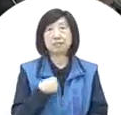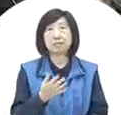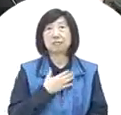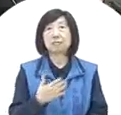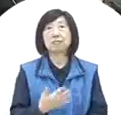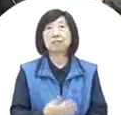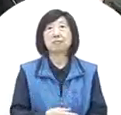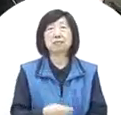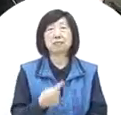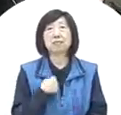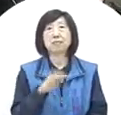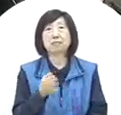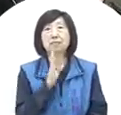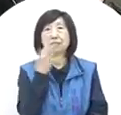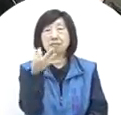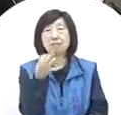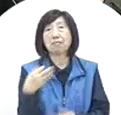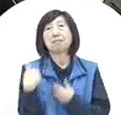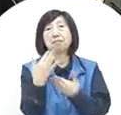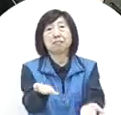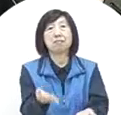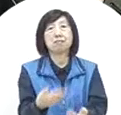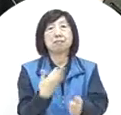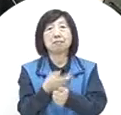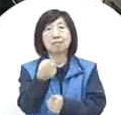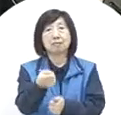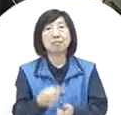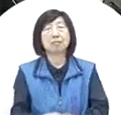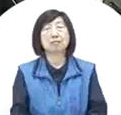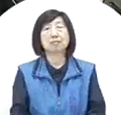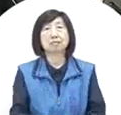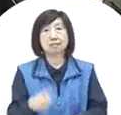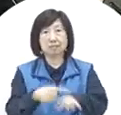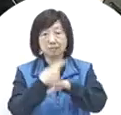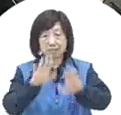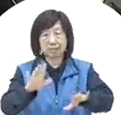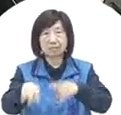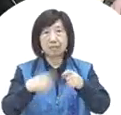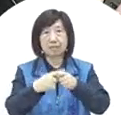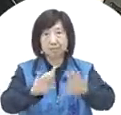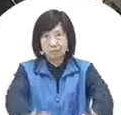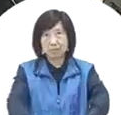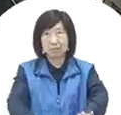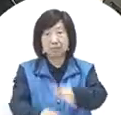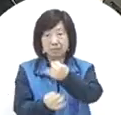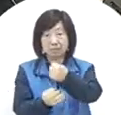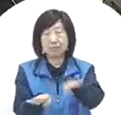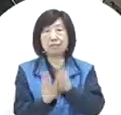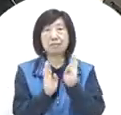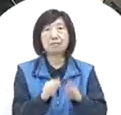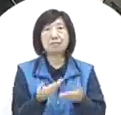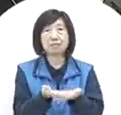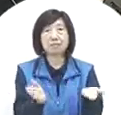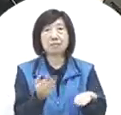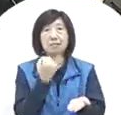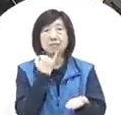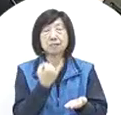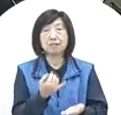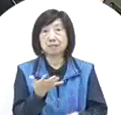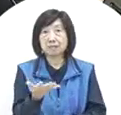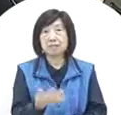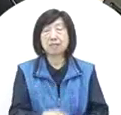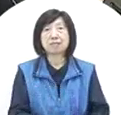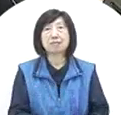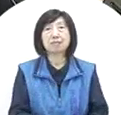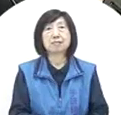我的建议款贡献给我们的清洁队员，从今年此时此刻开始发，可以吗，市